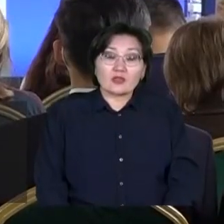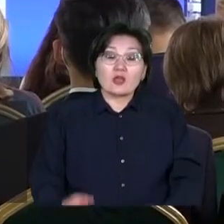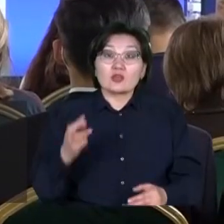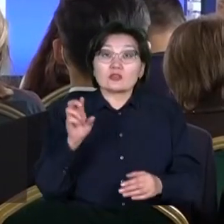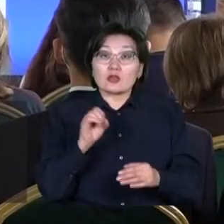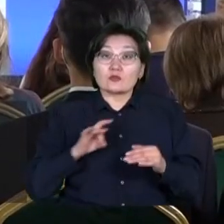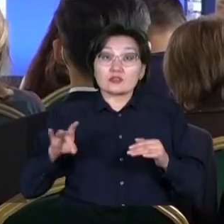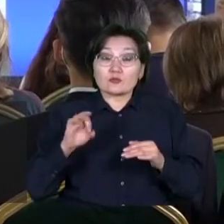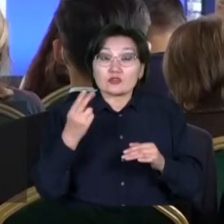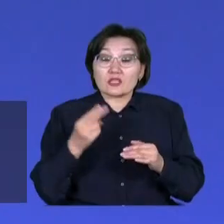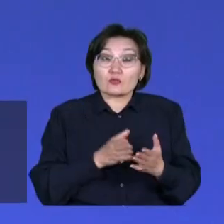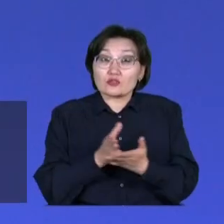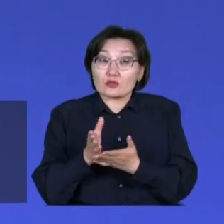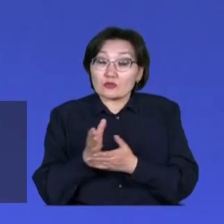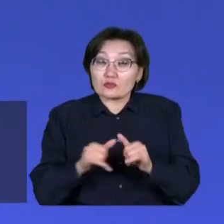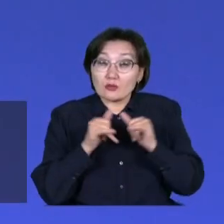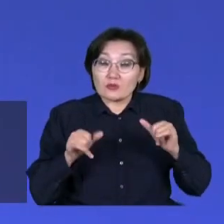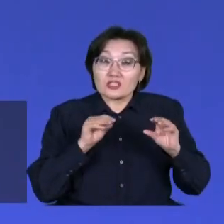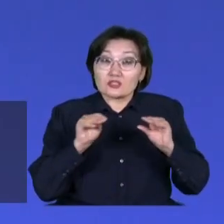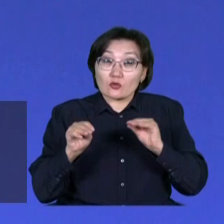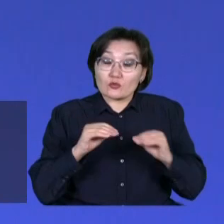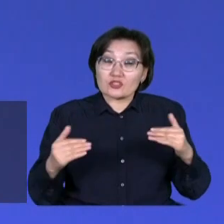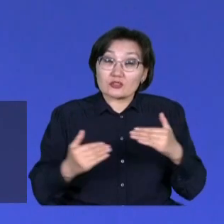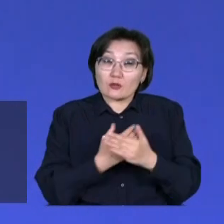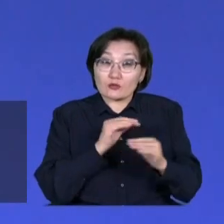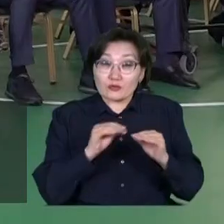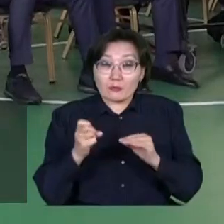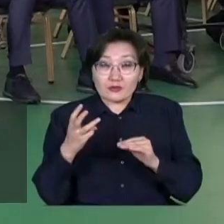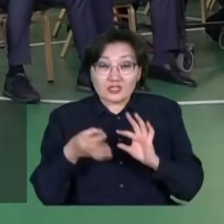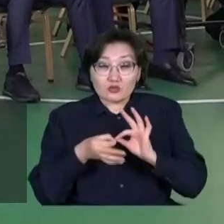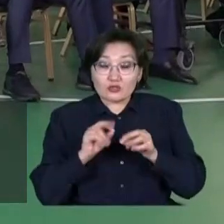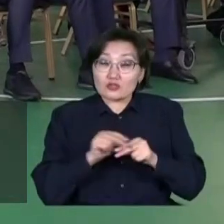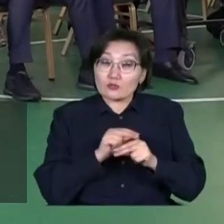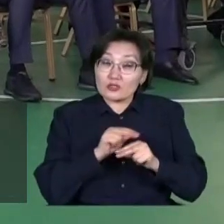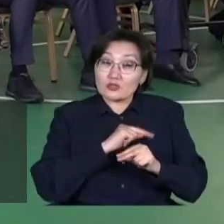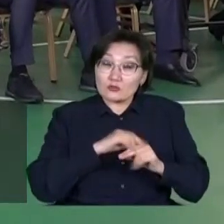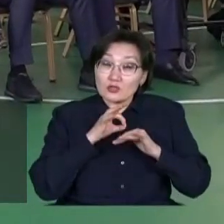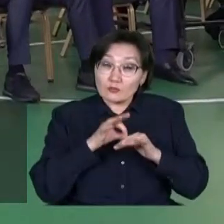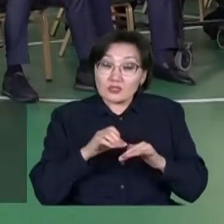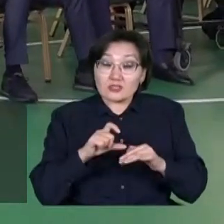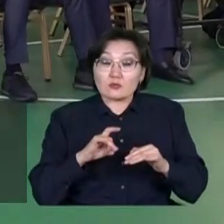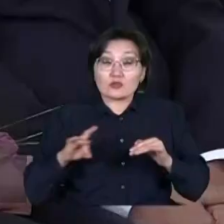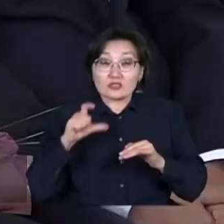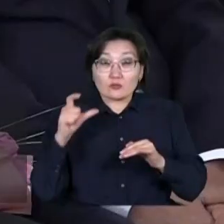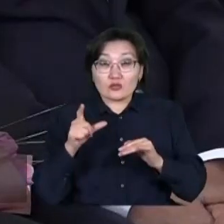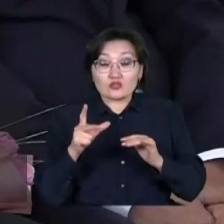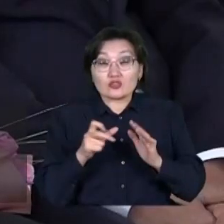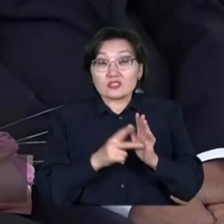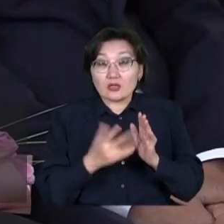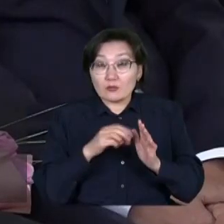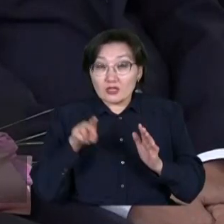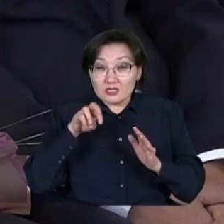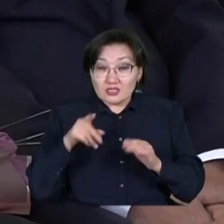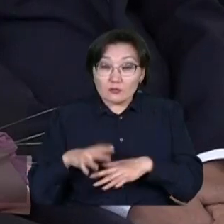Бостандық ауданда әлеуметтік саланы дамытып, инфрақұрылымды жаңғырту үшін біршама күрделі жұмыстар жүргізілді. Былтыр аудан экономикасына 385 миллиард